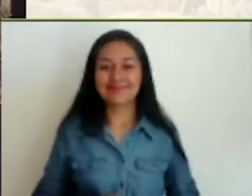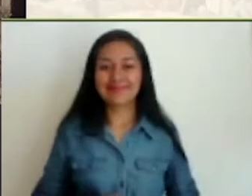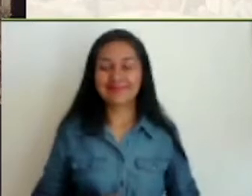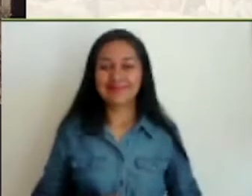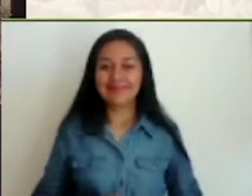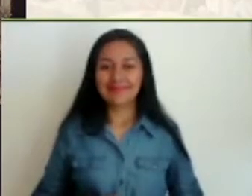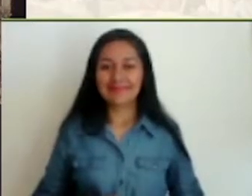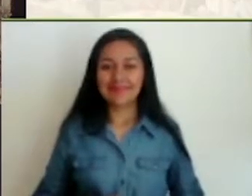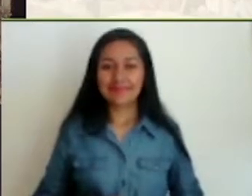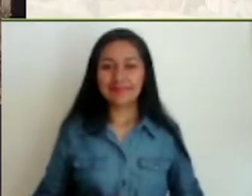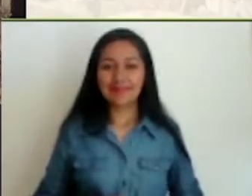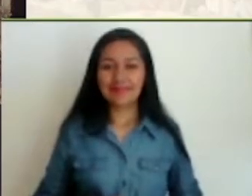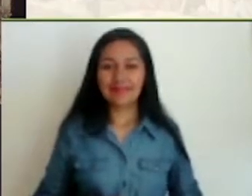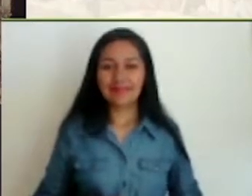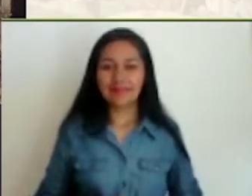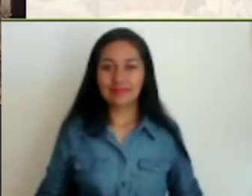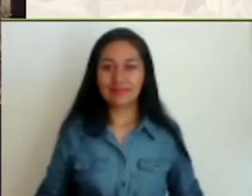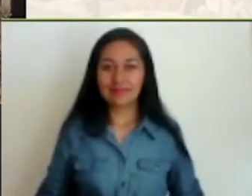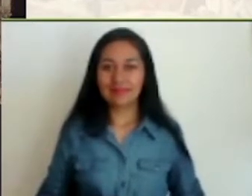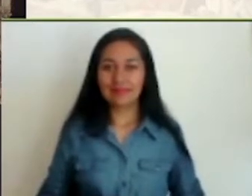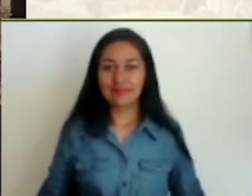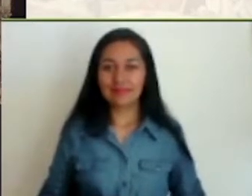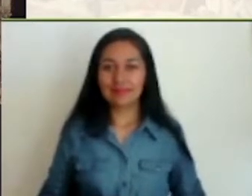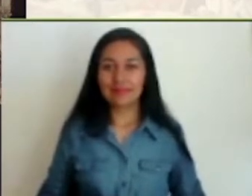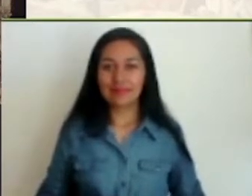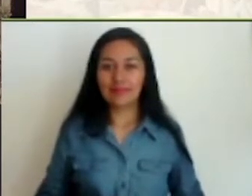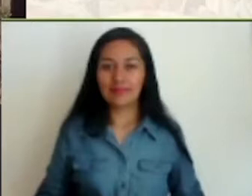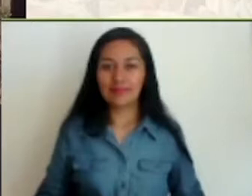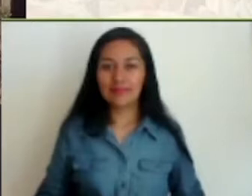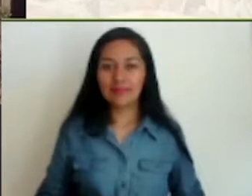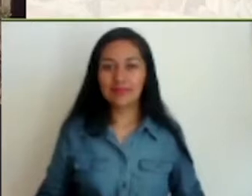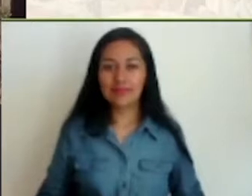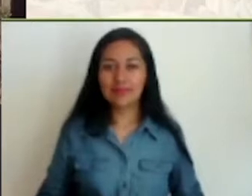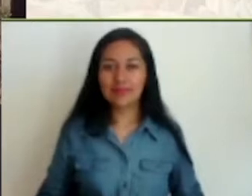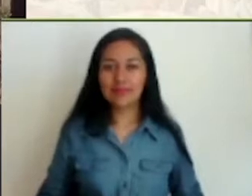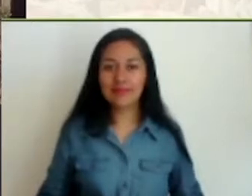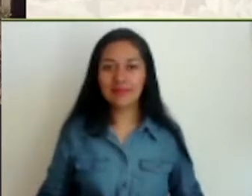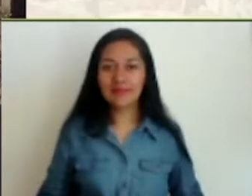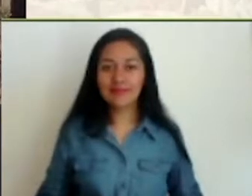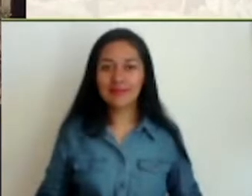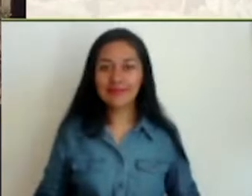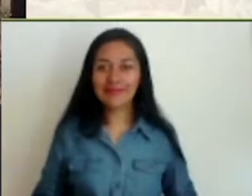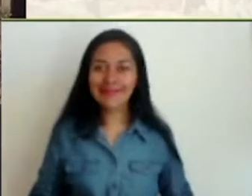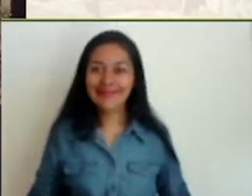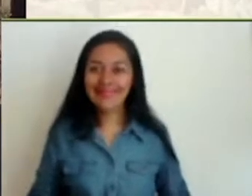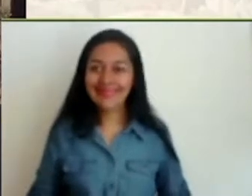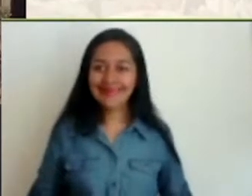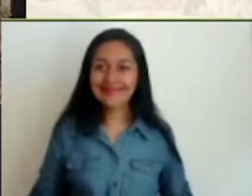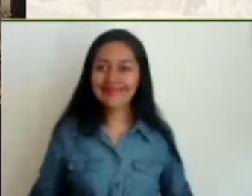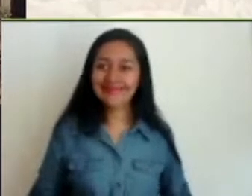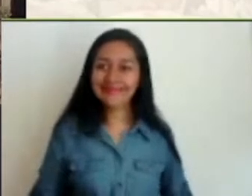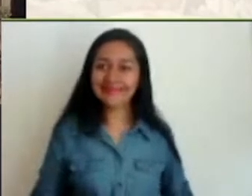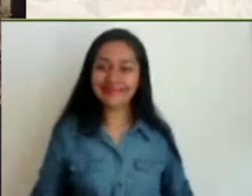semicilindrica, presenta frontalmente un rosone e sopra vi campeggia il leone di San Marco. La scritta